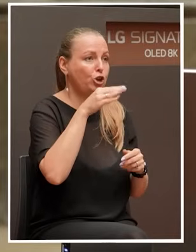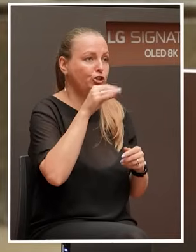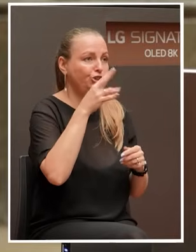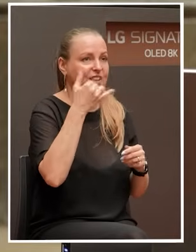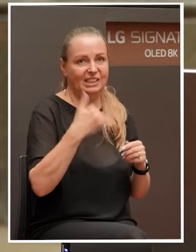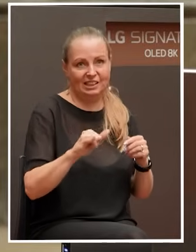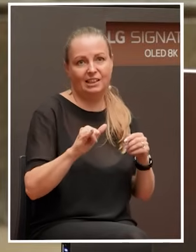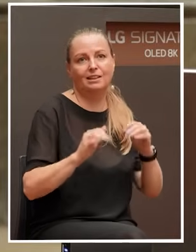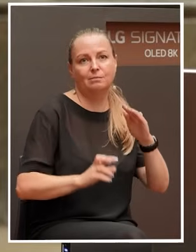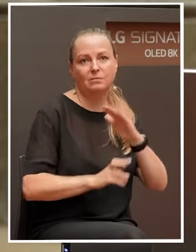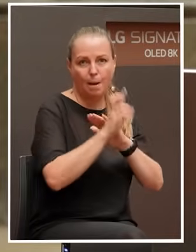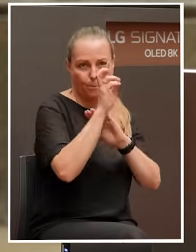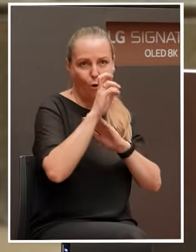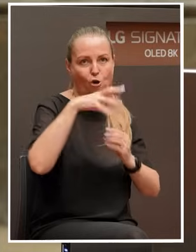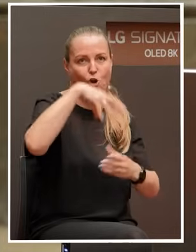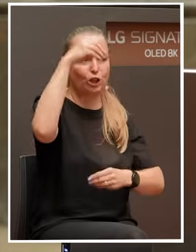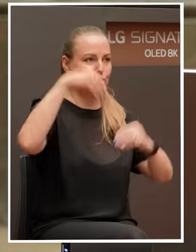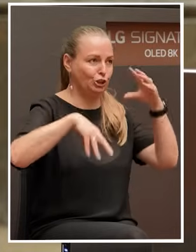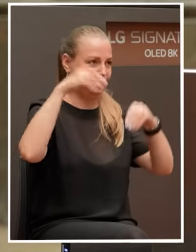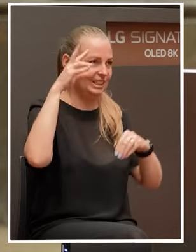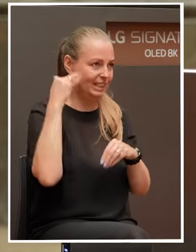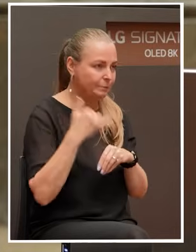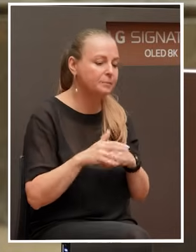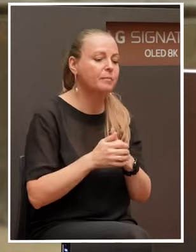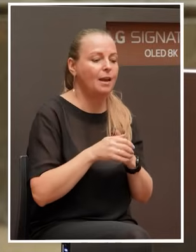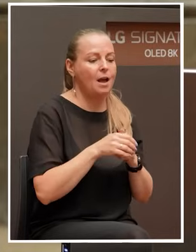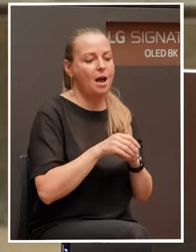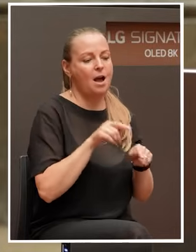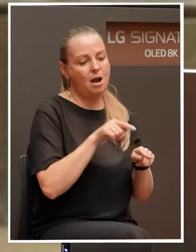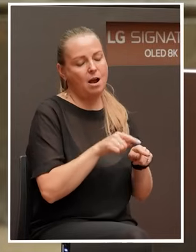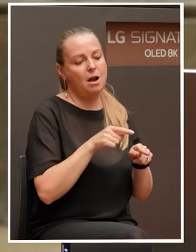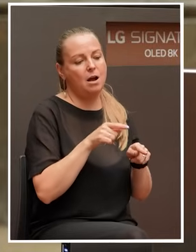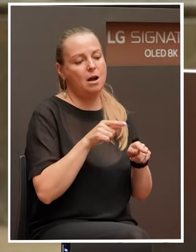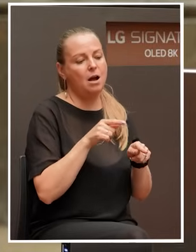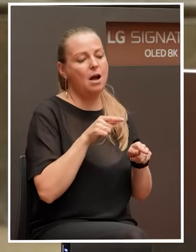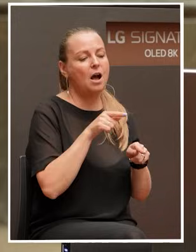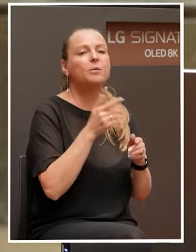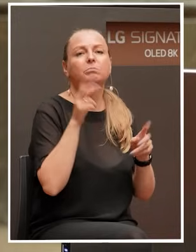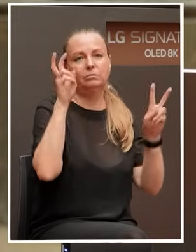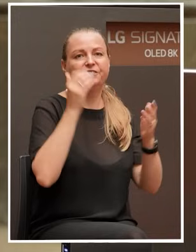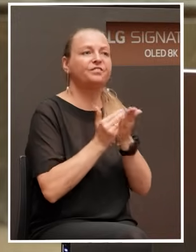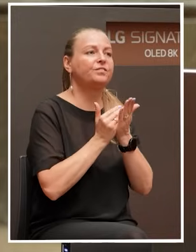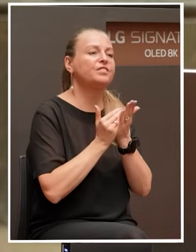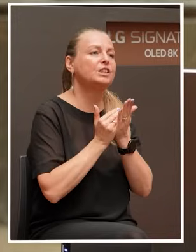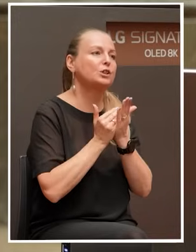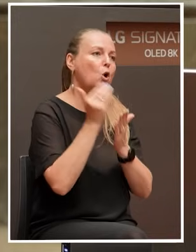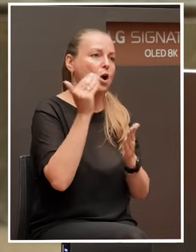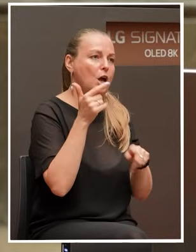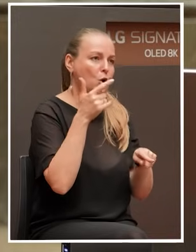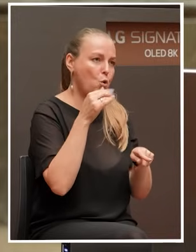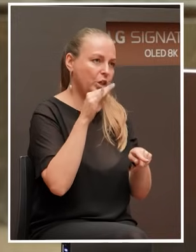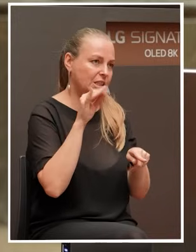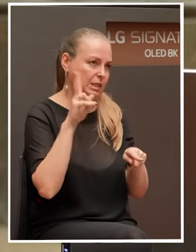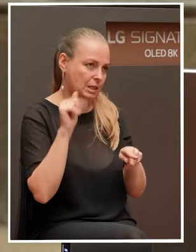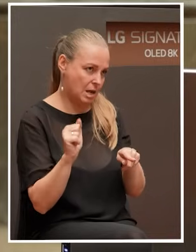поздний готический, который ревнители готики, высокой готики не любят, но он